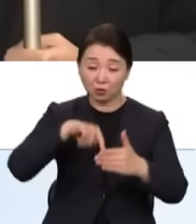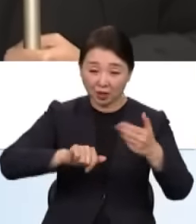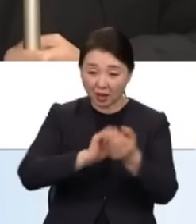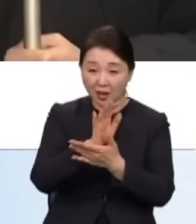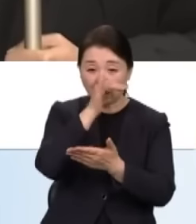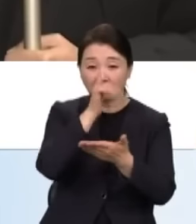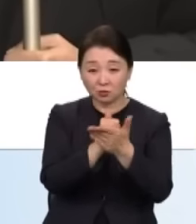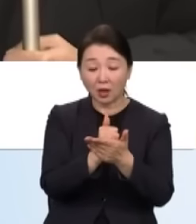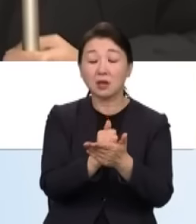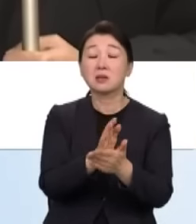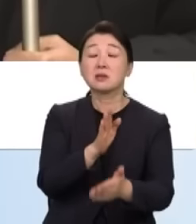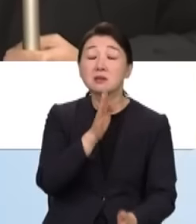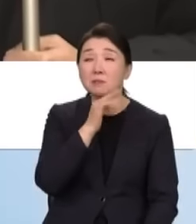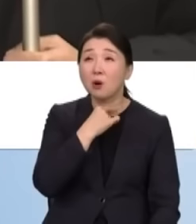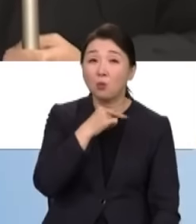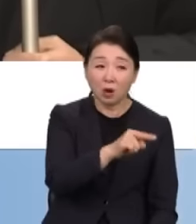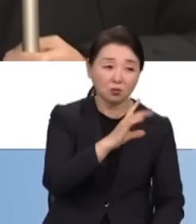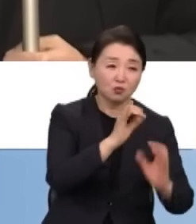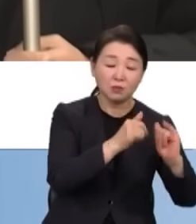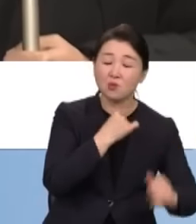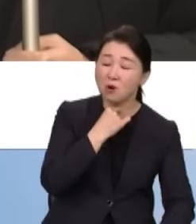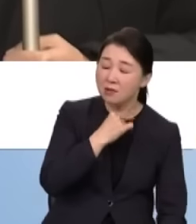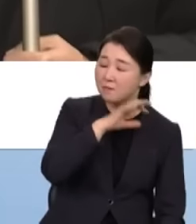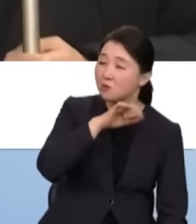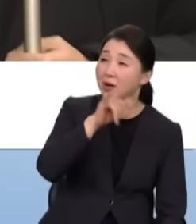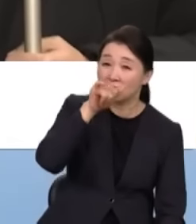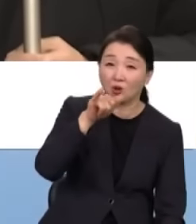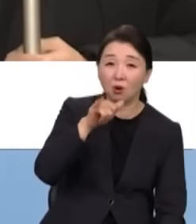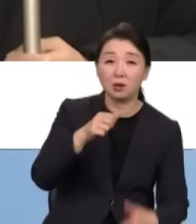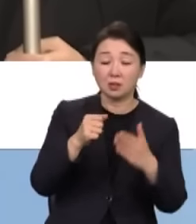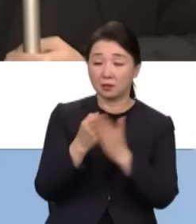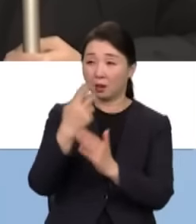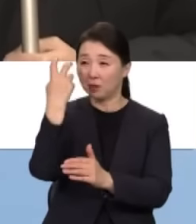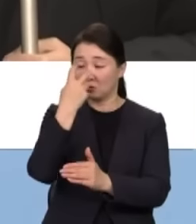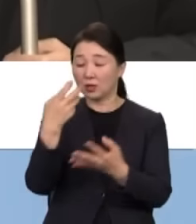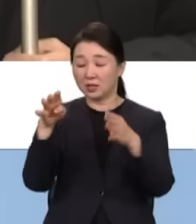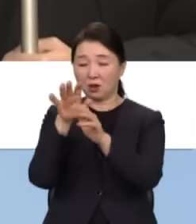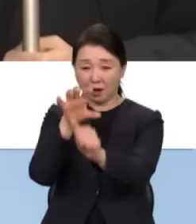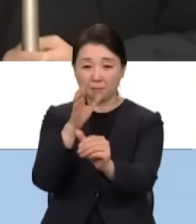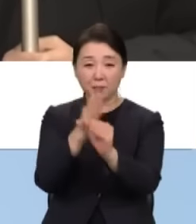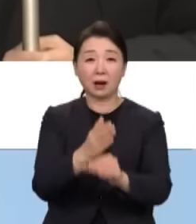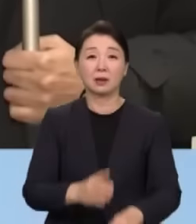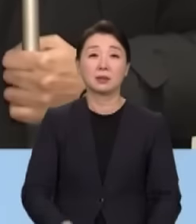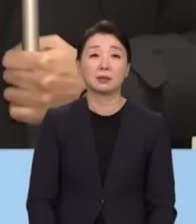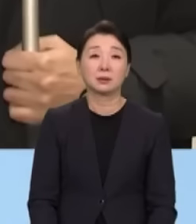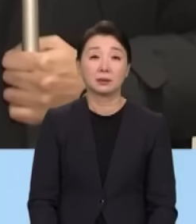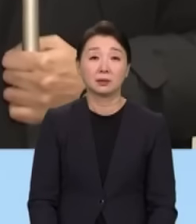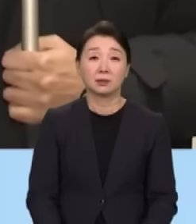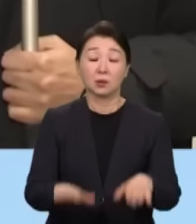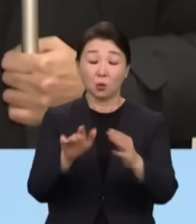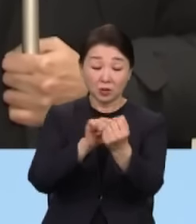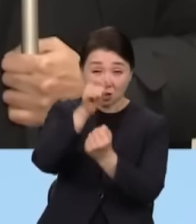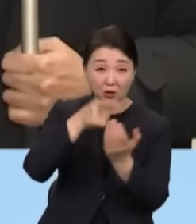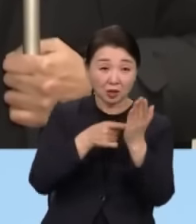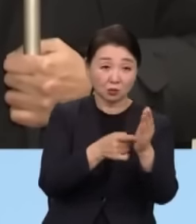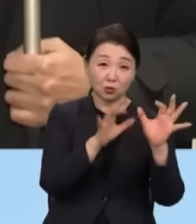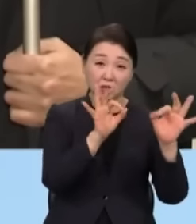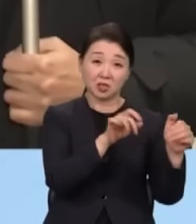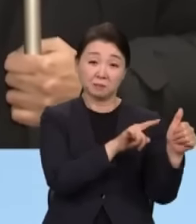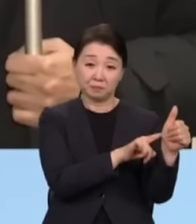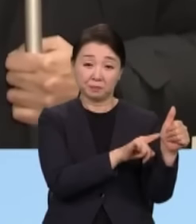실체 규명을 요구하는 국민적 목소리가 큰 것도 수사기관을 압박하는 요인이 되고 있습니다. 오늘 곧 영장을 청구할 김용현